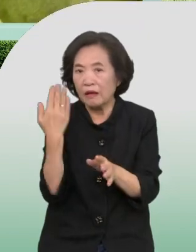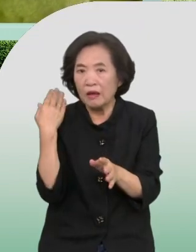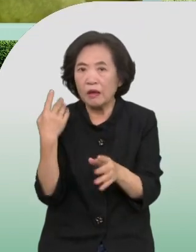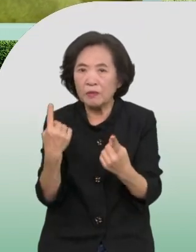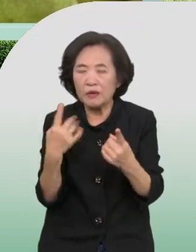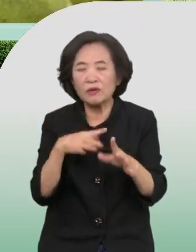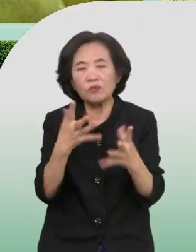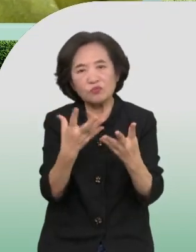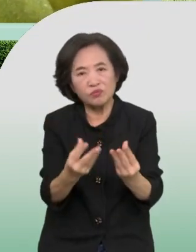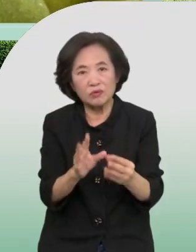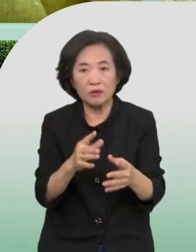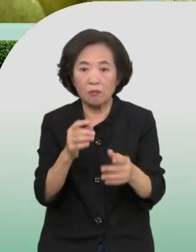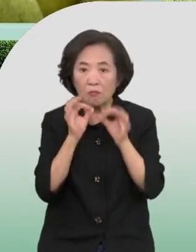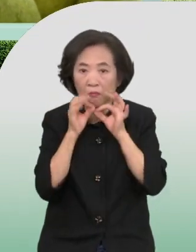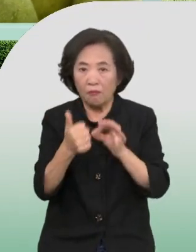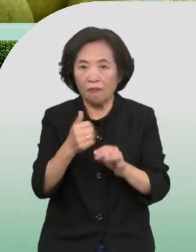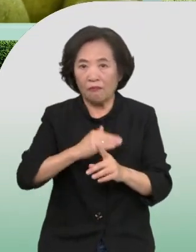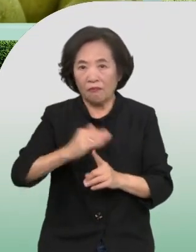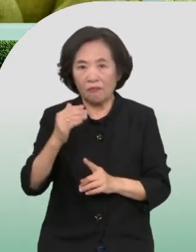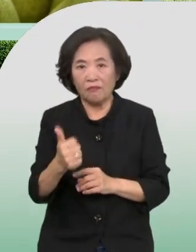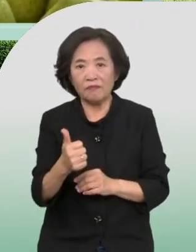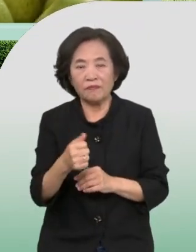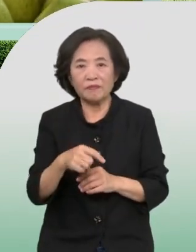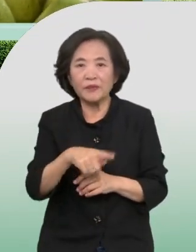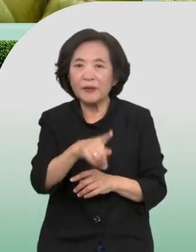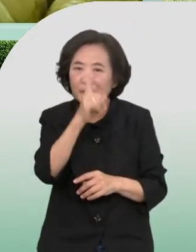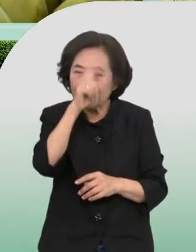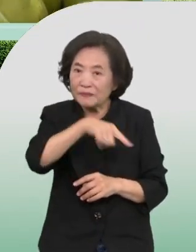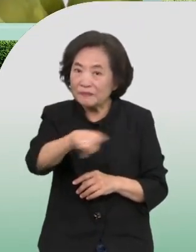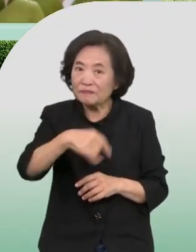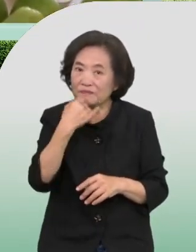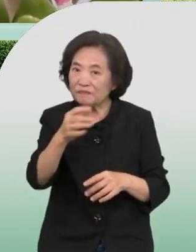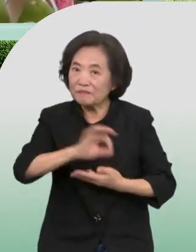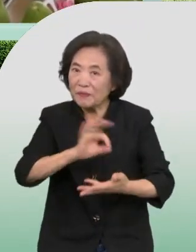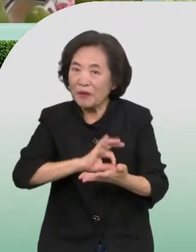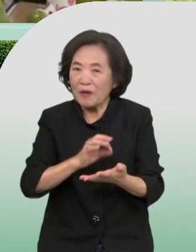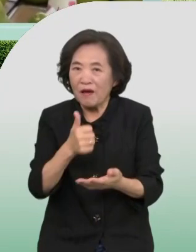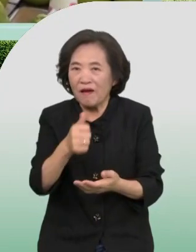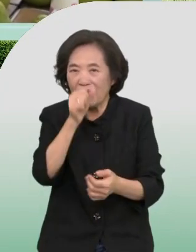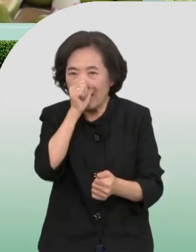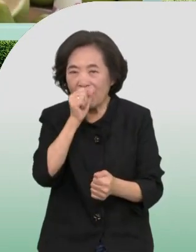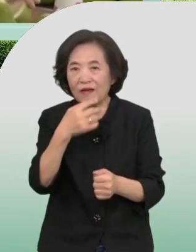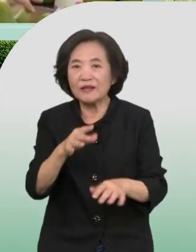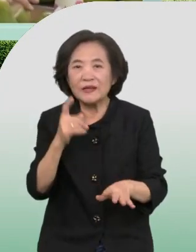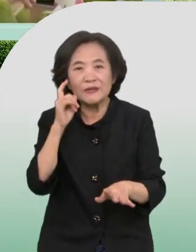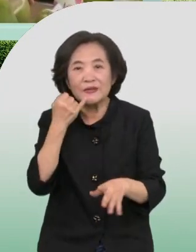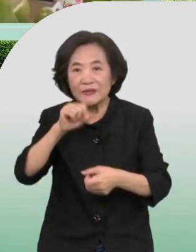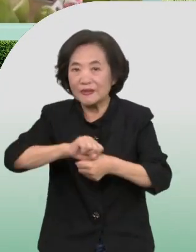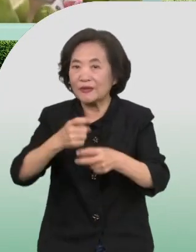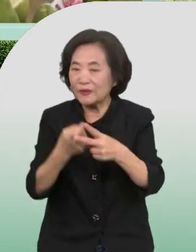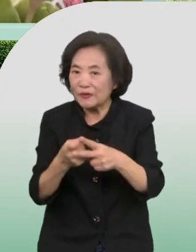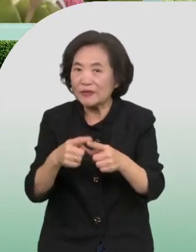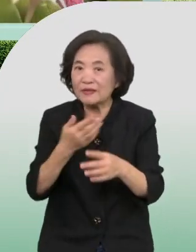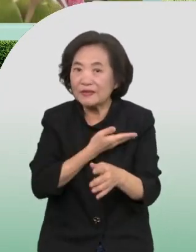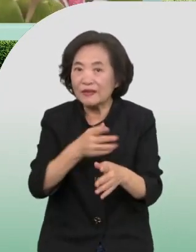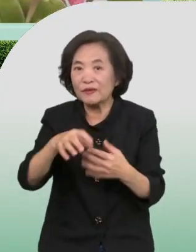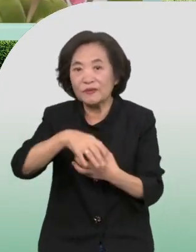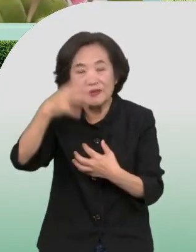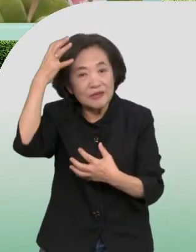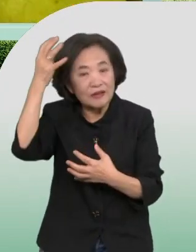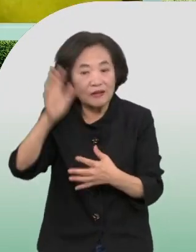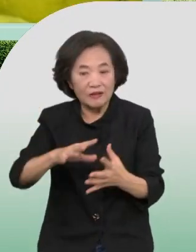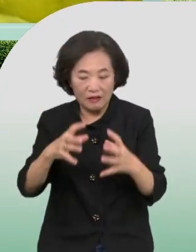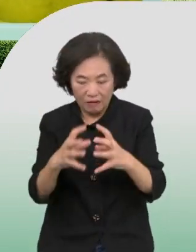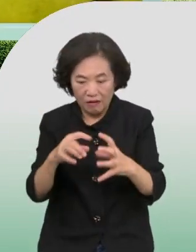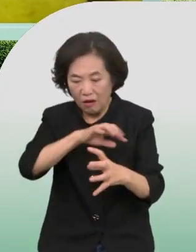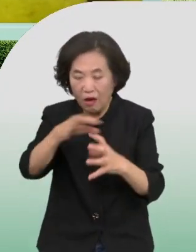品质都得到过好的肯定。啊，地方很希望讲昨天买到还那好，同时大帮加工来提高云担忧